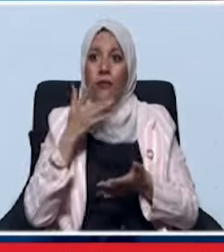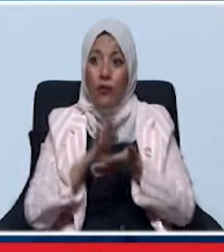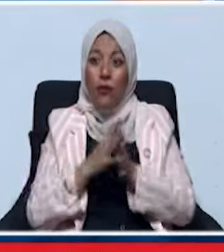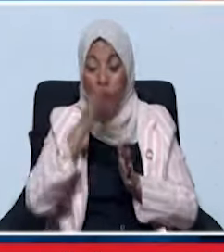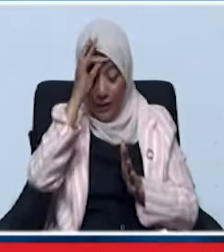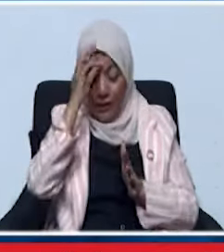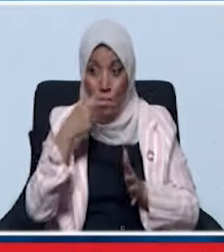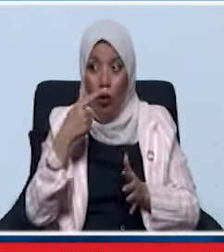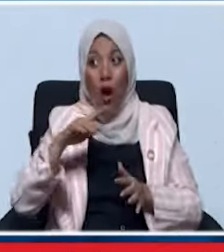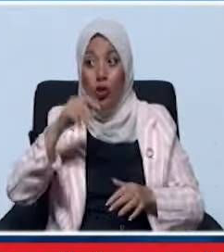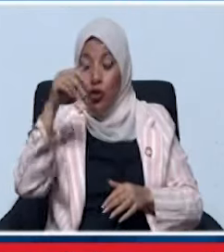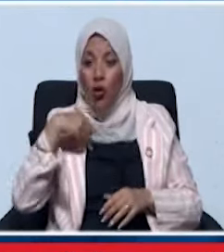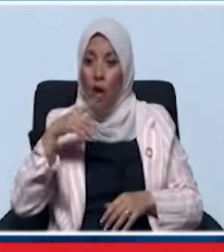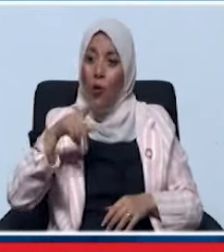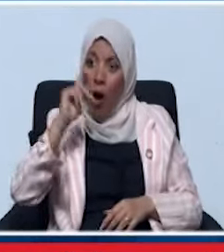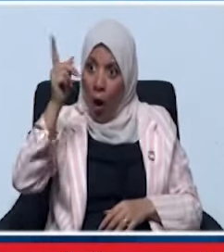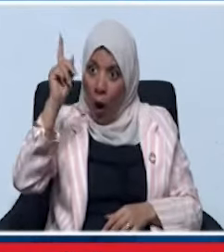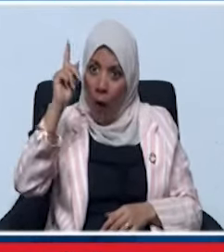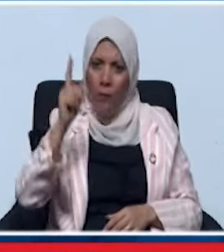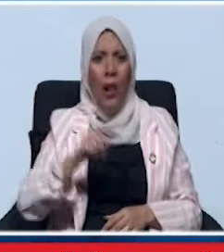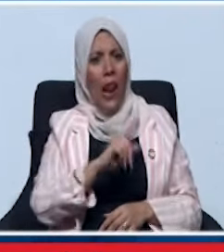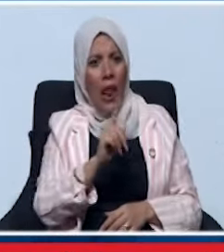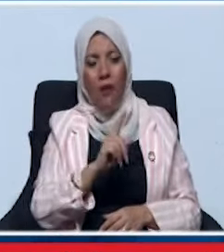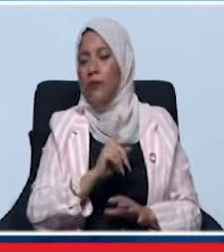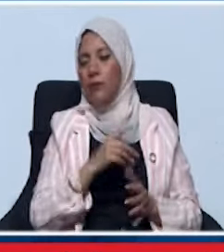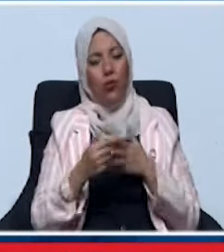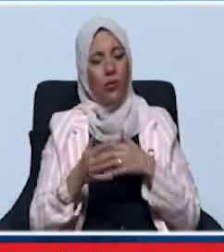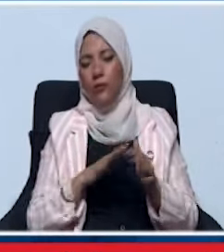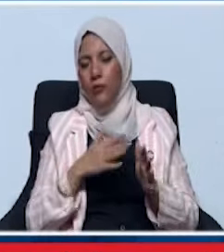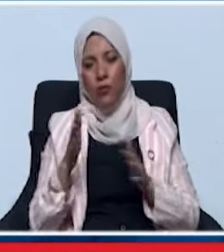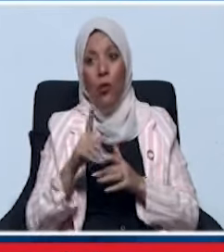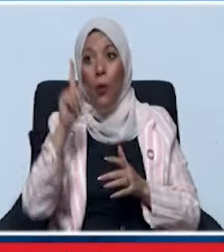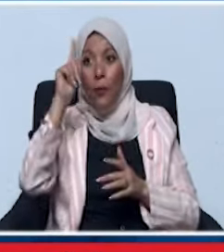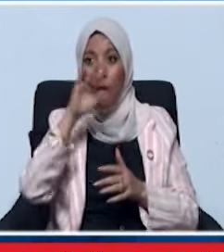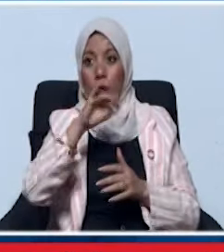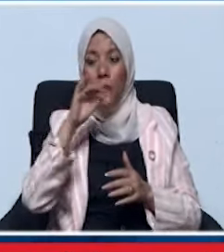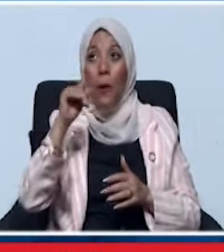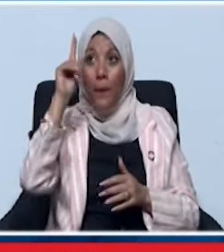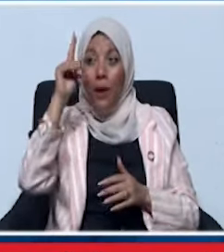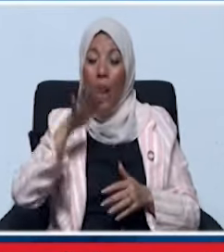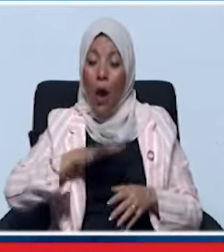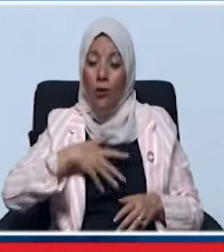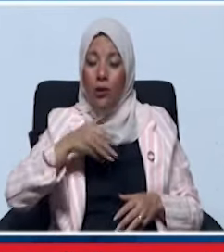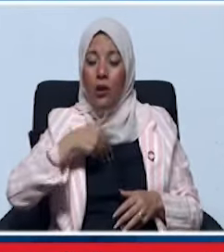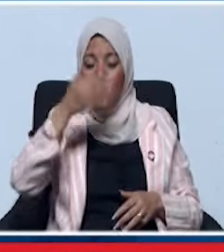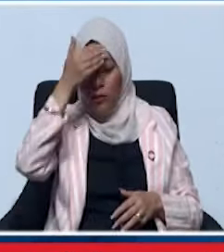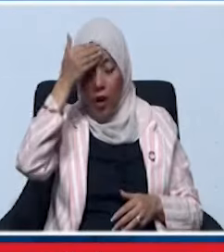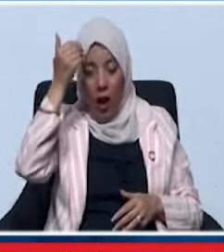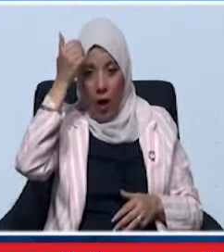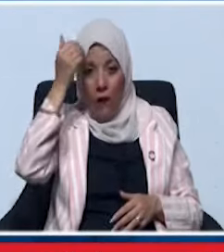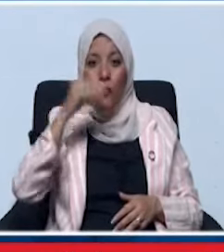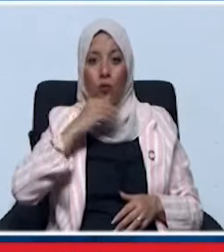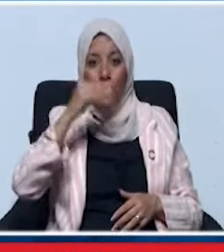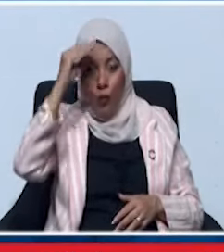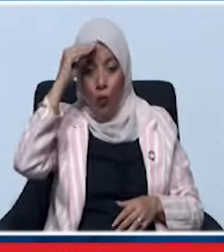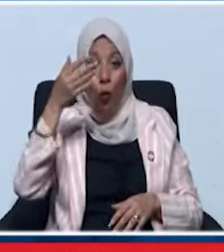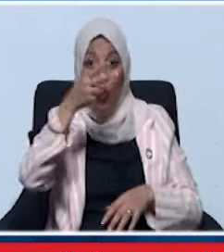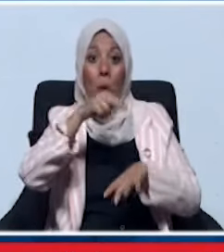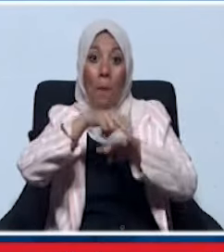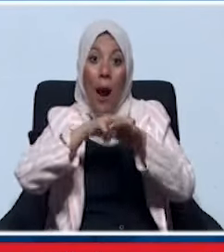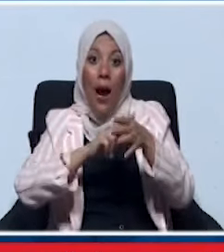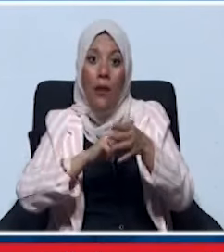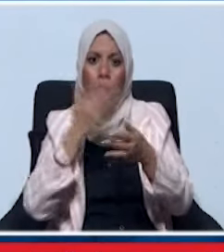اللي مش، لا لا خالص على الإطلاق، هو القرآن ربنا سبحانه وتعالى أراد أن أنا أحفظ القرآن وألتحق بمعهد القراءات